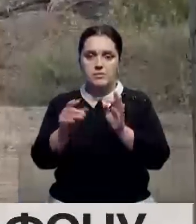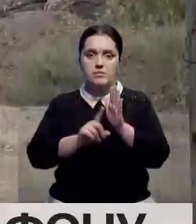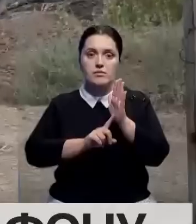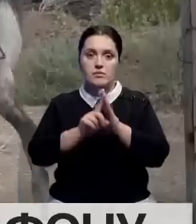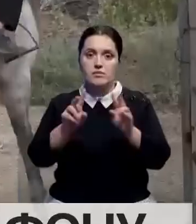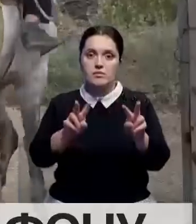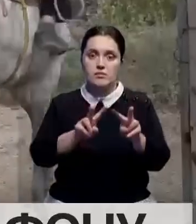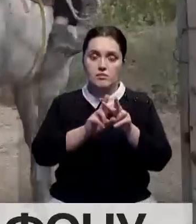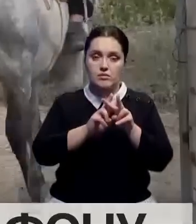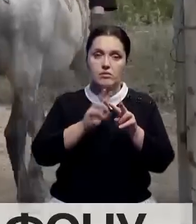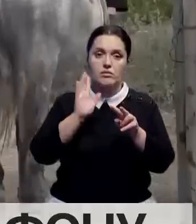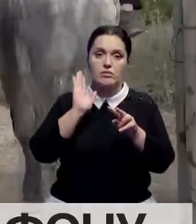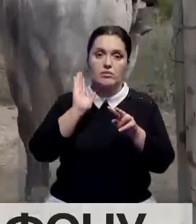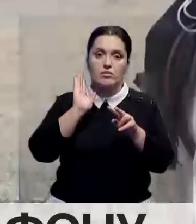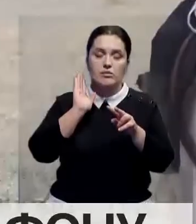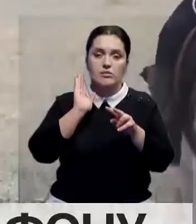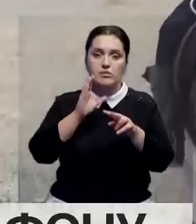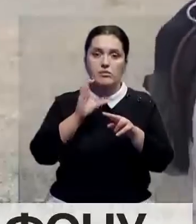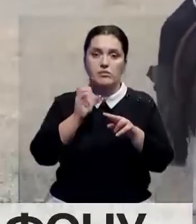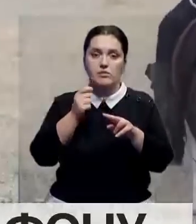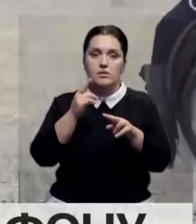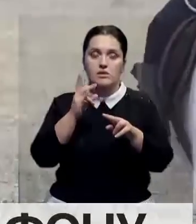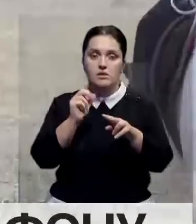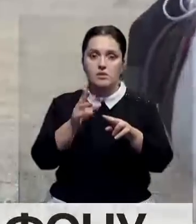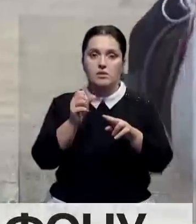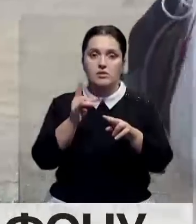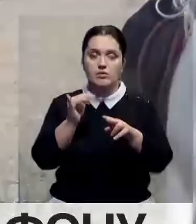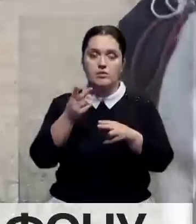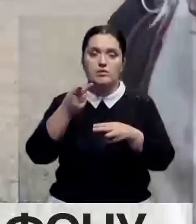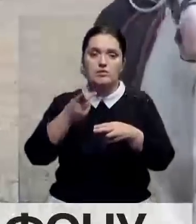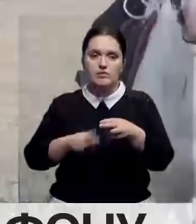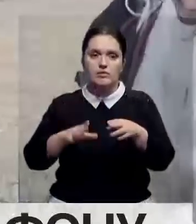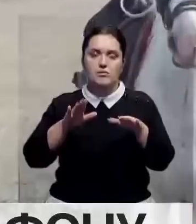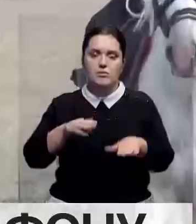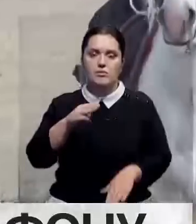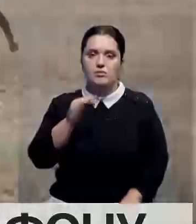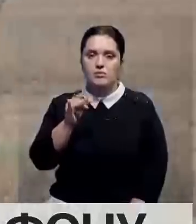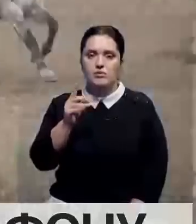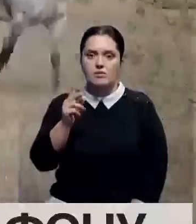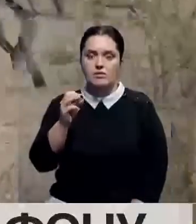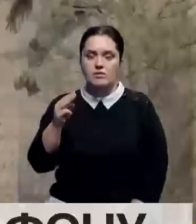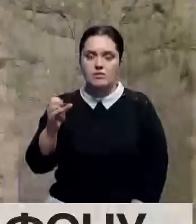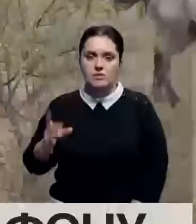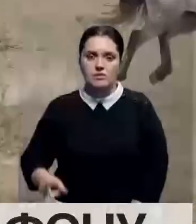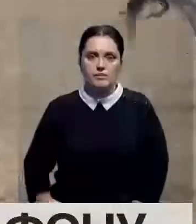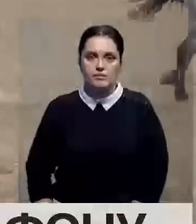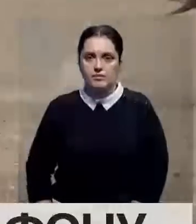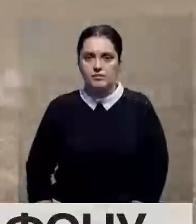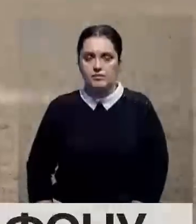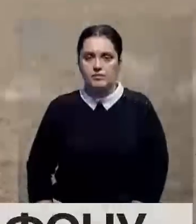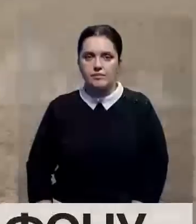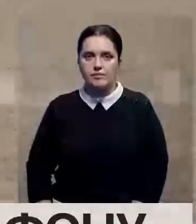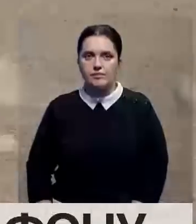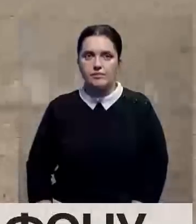столицы и, пройдя через исторические места Саганак, Сауран, завершится в Туркестане. Гульнар Жантасова, Ильдос Кокенов, Нурбул Уздыкпаев,